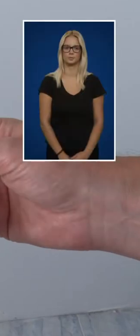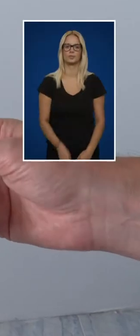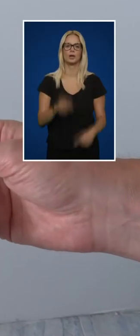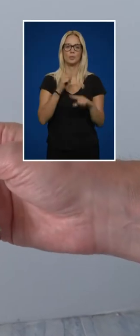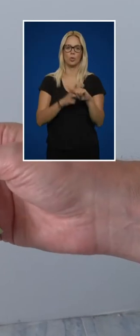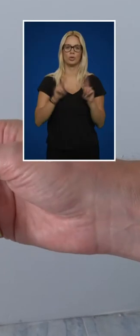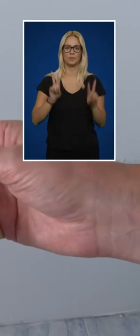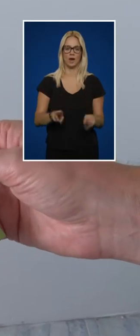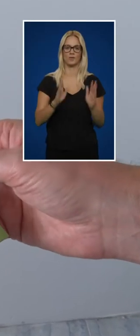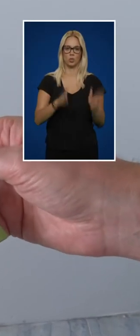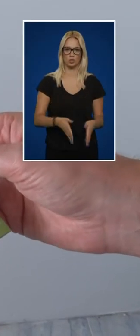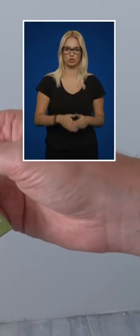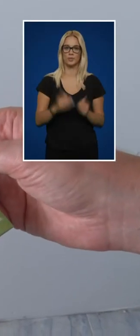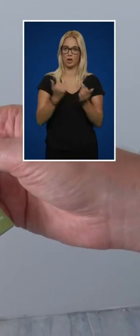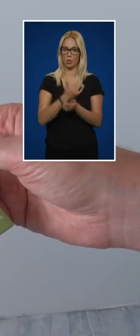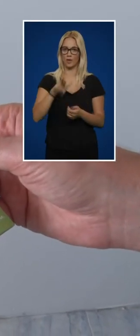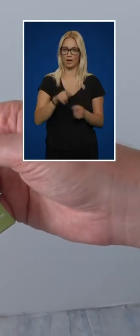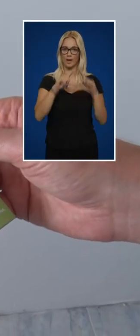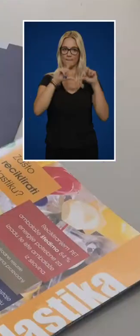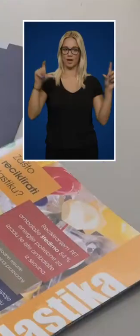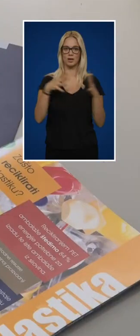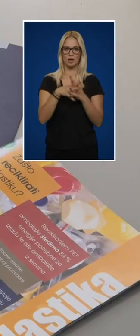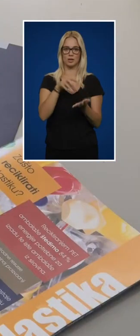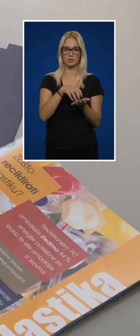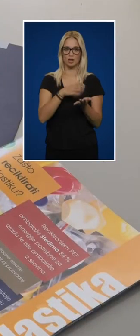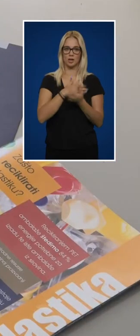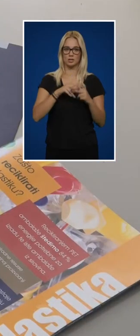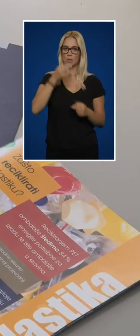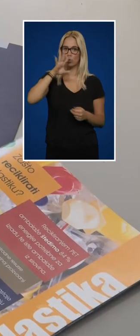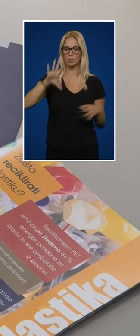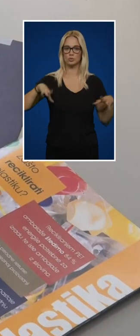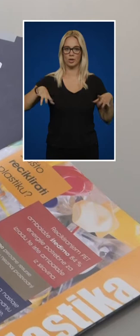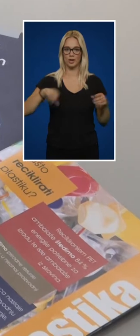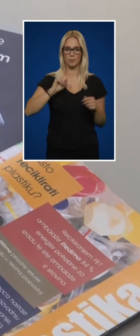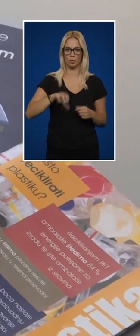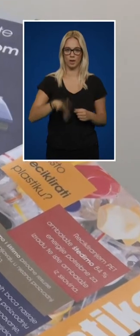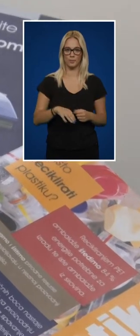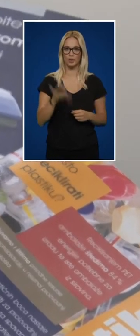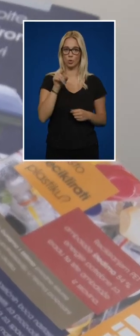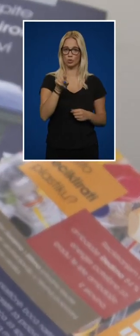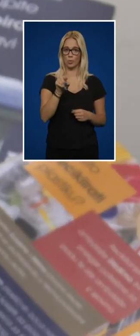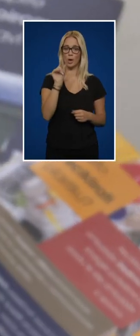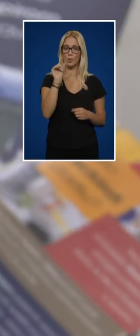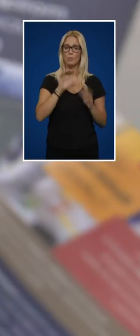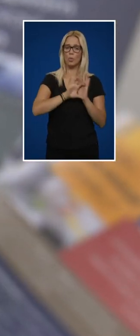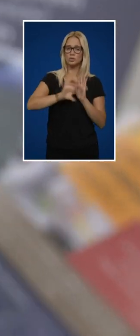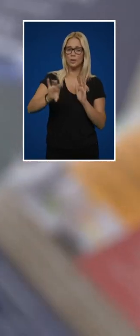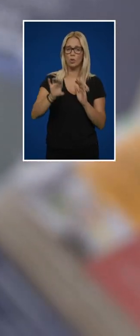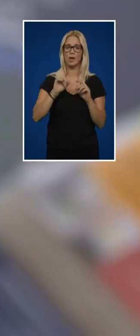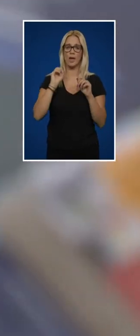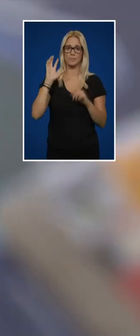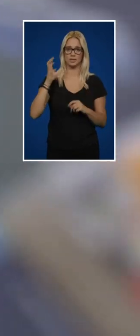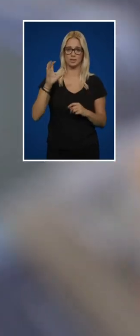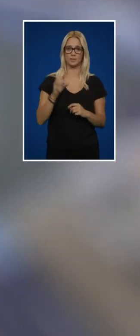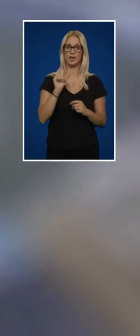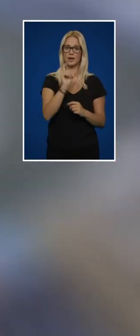koš, nova je kampanja grada Zadra za boljim gospodarenjem otpada. O tome u posebnoj emisiji riječ imaju stručnjaci, ali i poznata